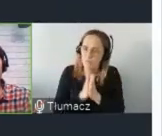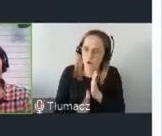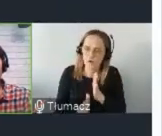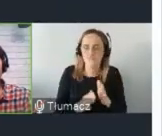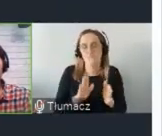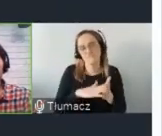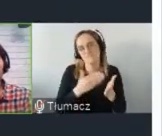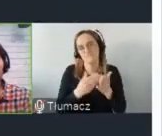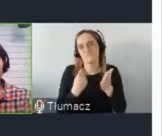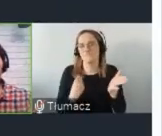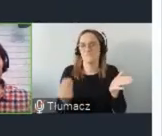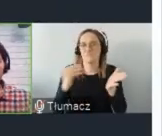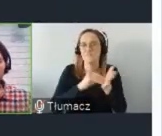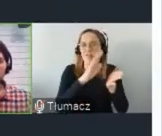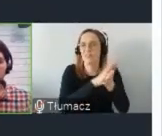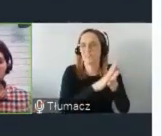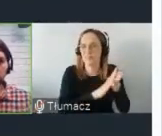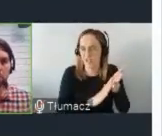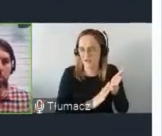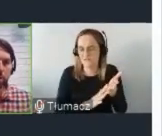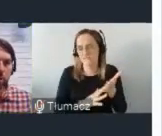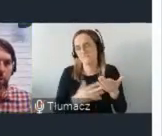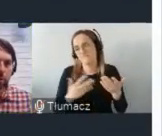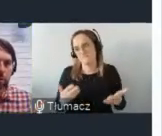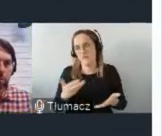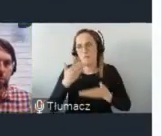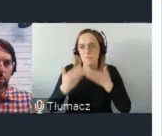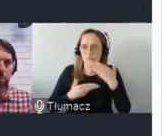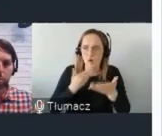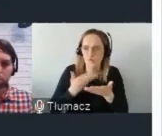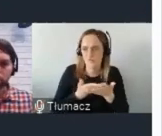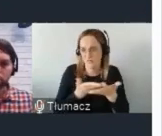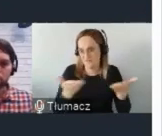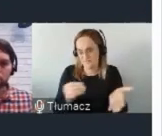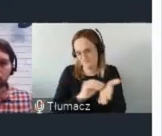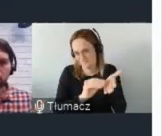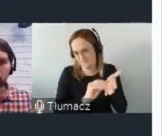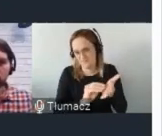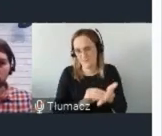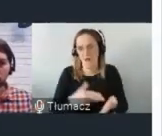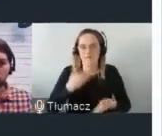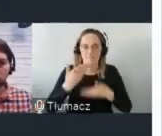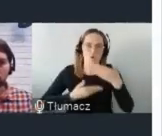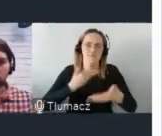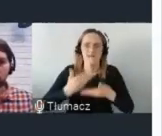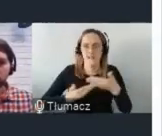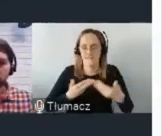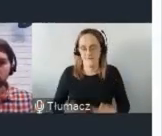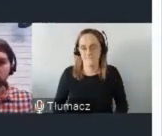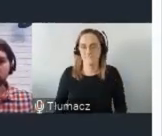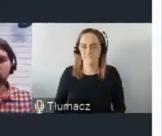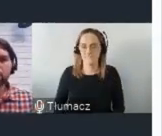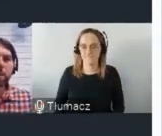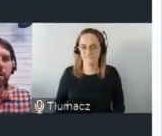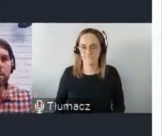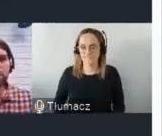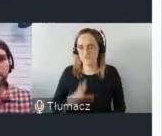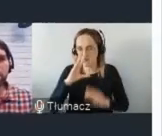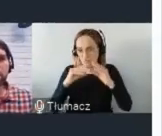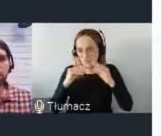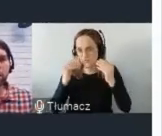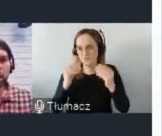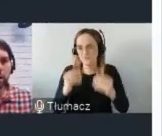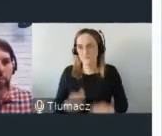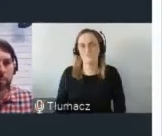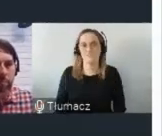i mediów. Mogę wpisać pozdrowienia do was, piszę, pozdrawiam.